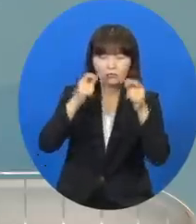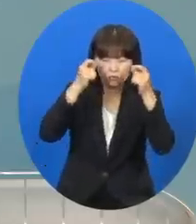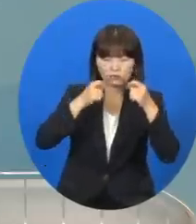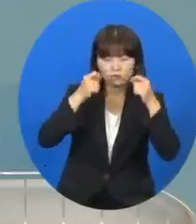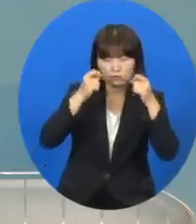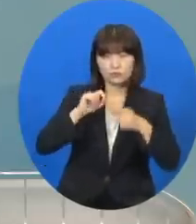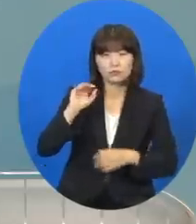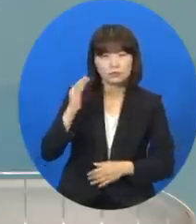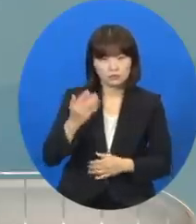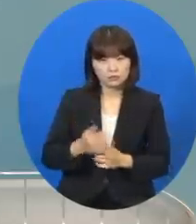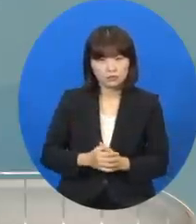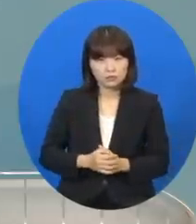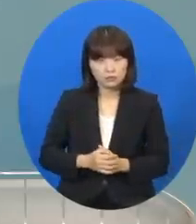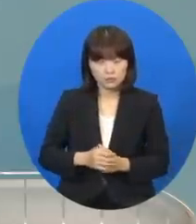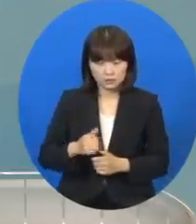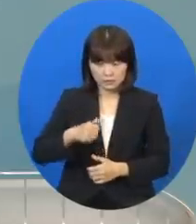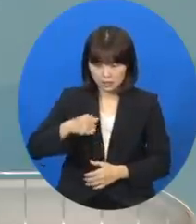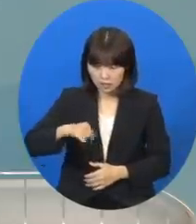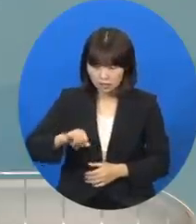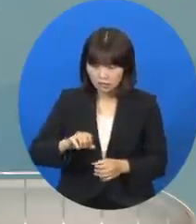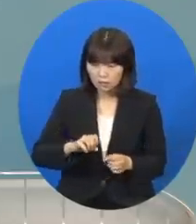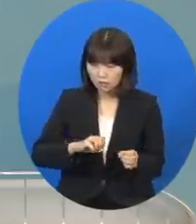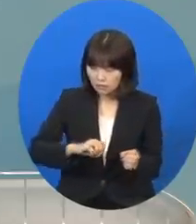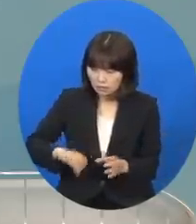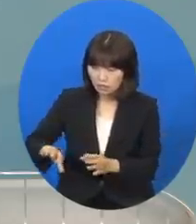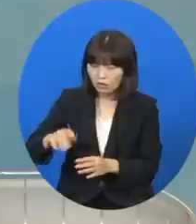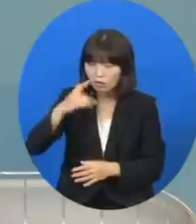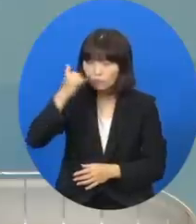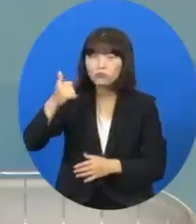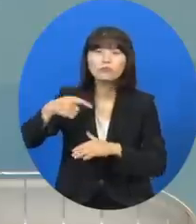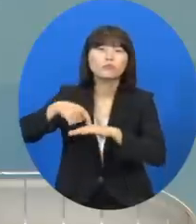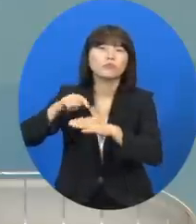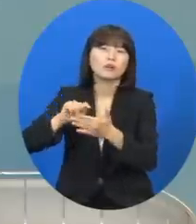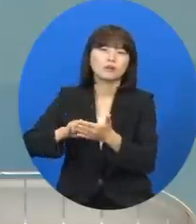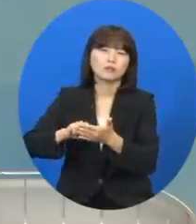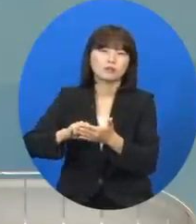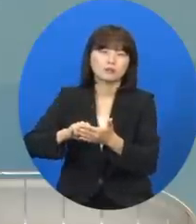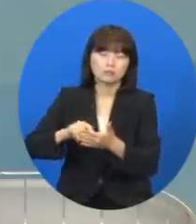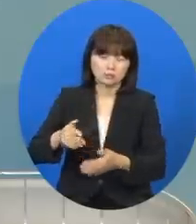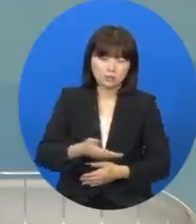되더라고요. 그 자식 잃은 부모 마음, 여러분 금방 아시죠?